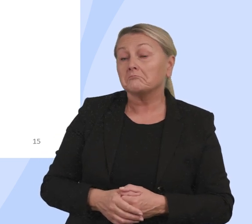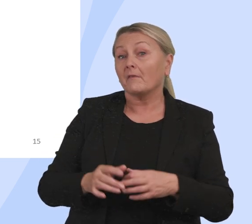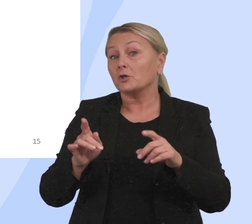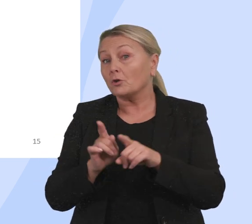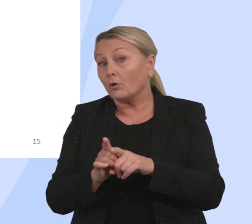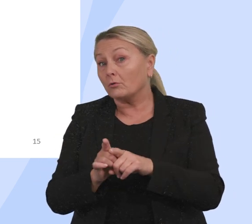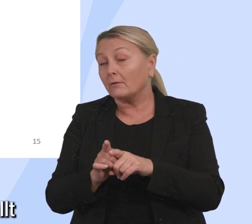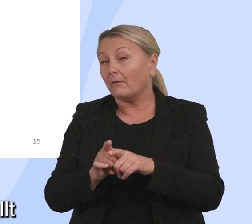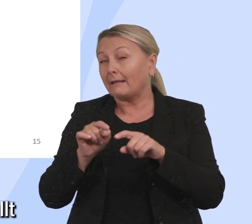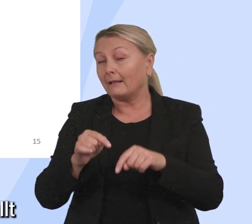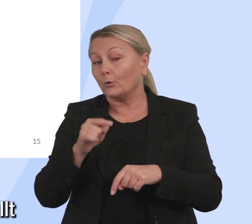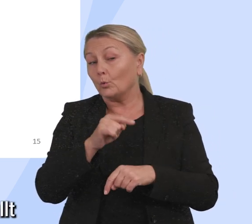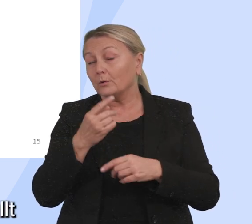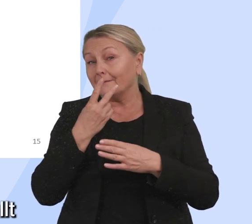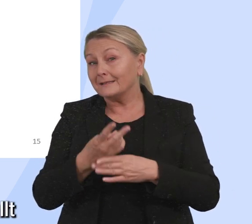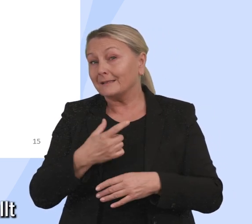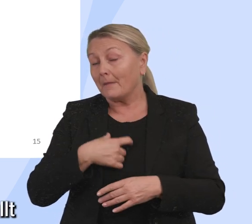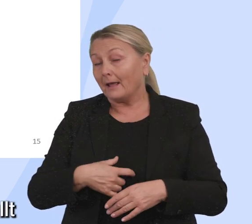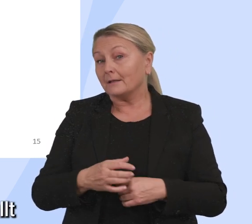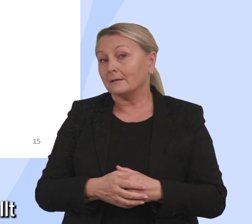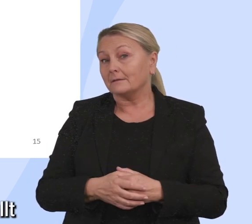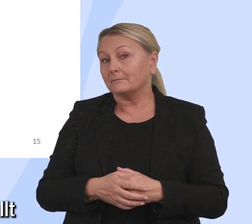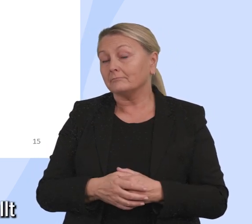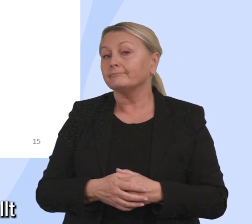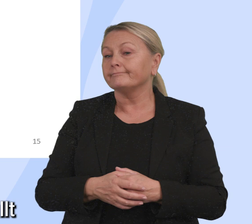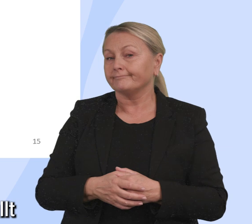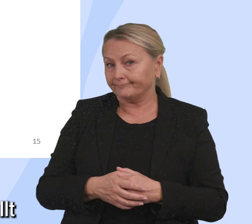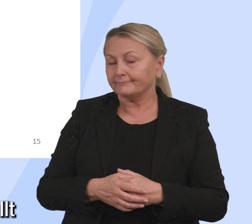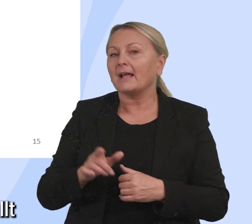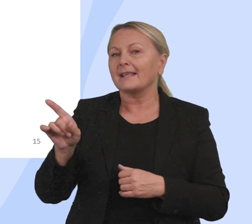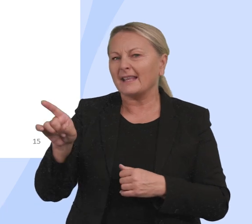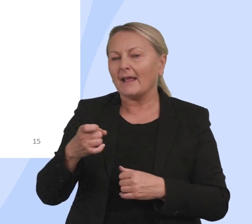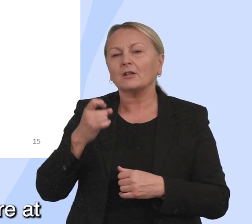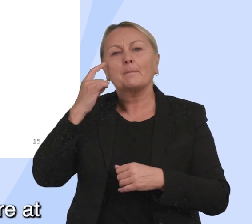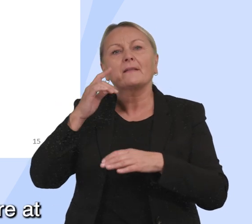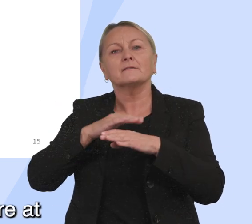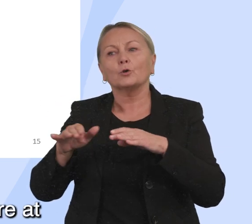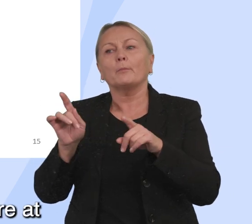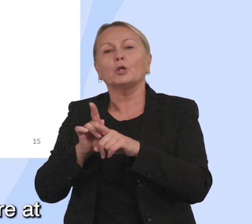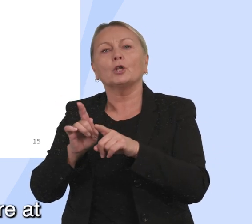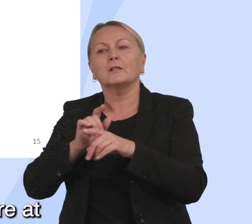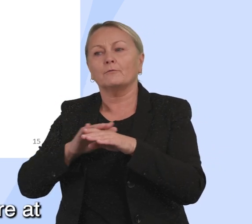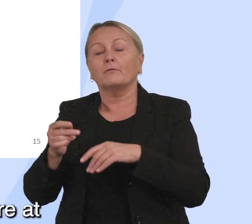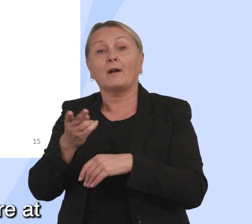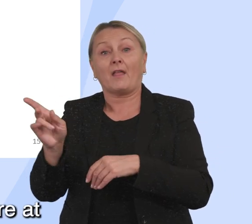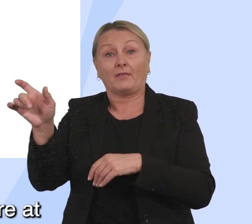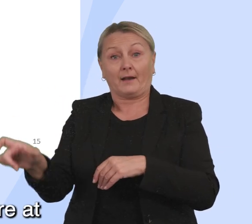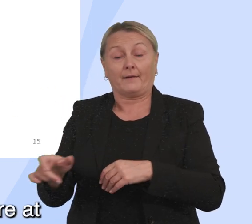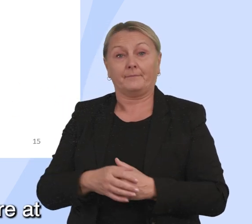viste. Igen, det kræver, at det er meningsfuldt og betydningsfuldt for den anden. Situationen kunne for eksempel